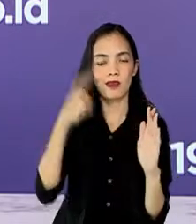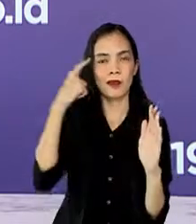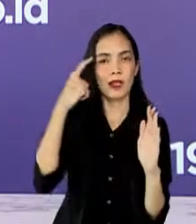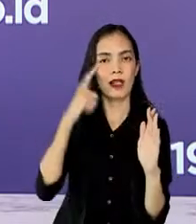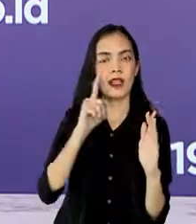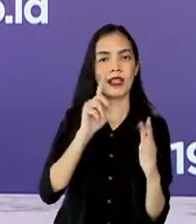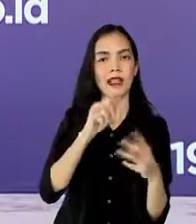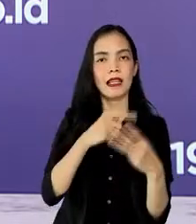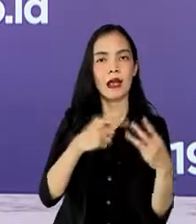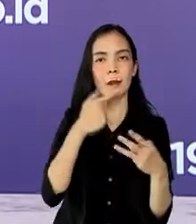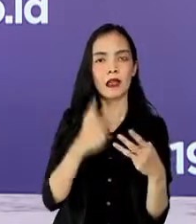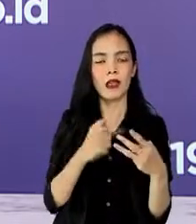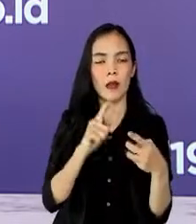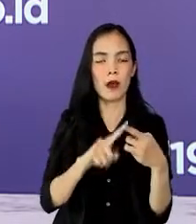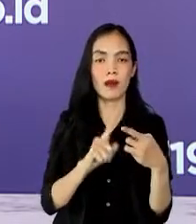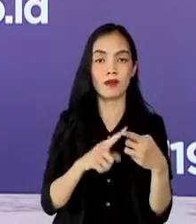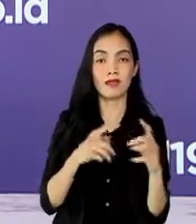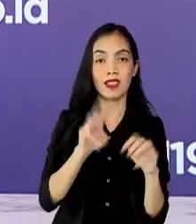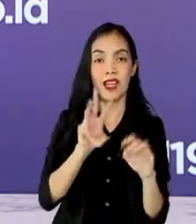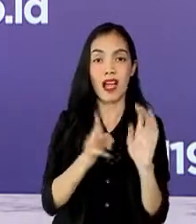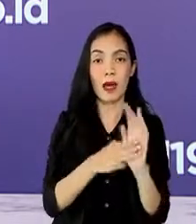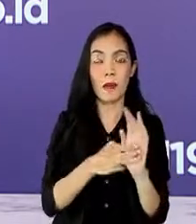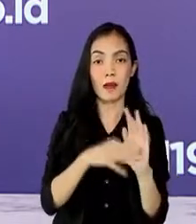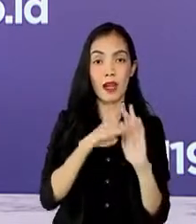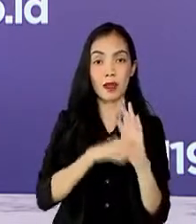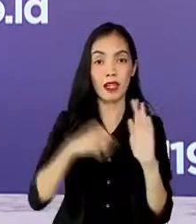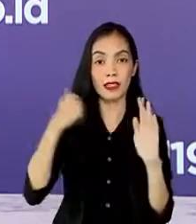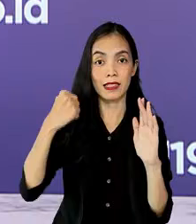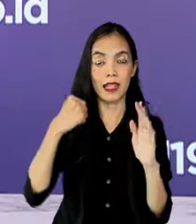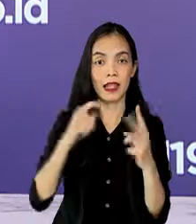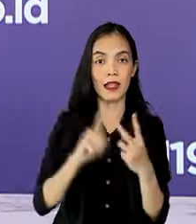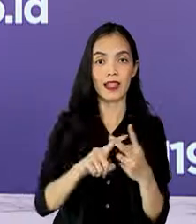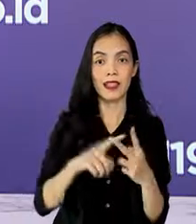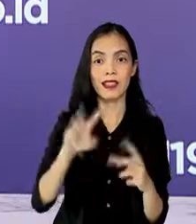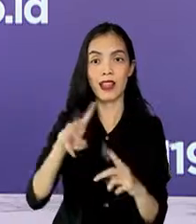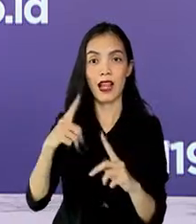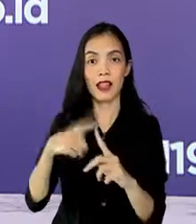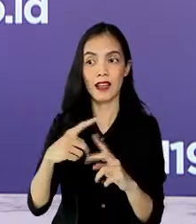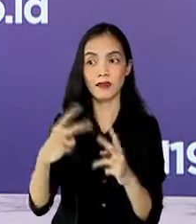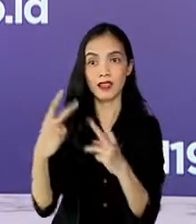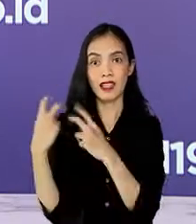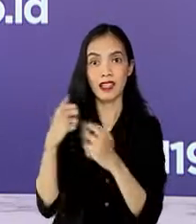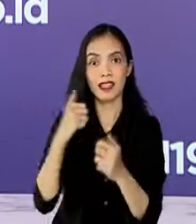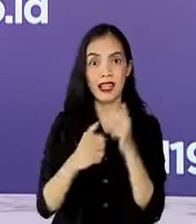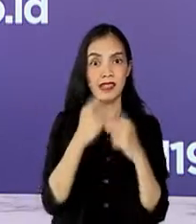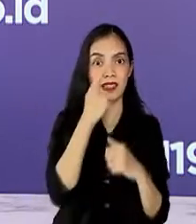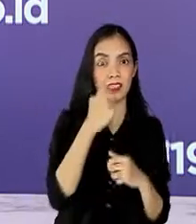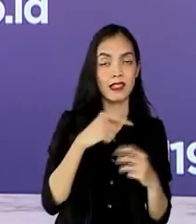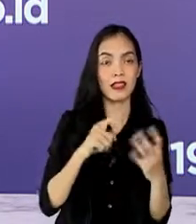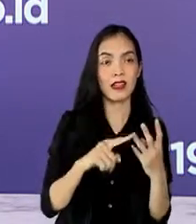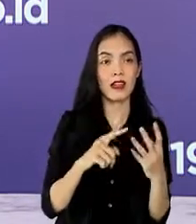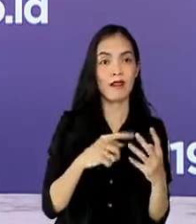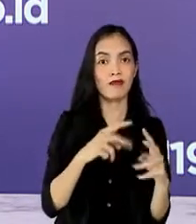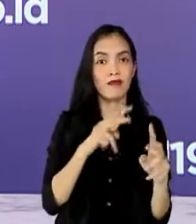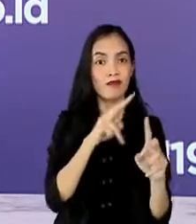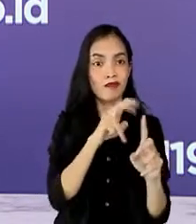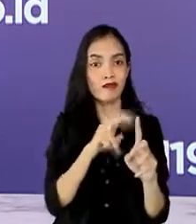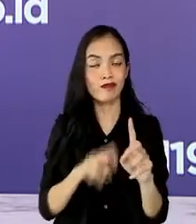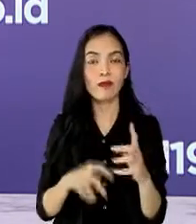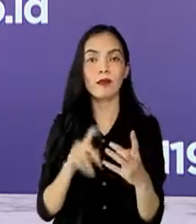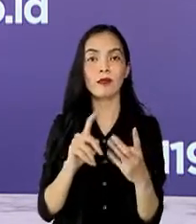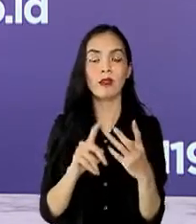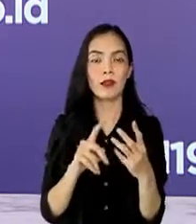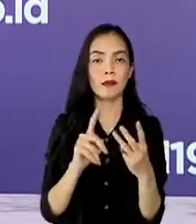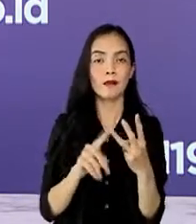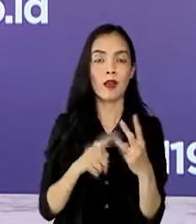pilar utama yaitu protokol kesehatan 3M upaya 3t dan juga vaksinasi masyarakat